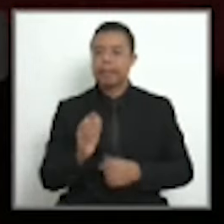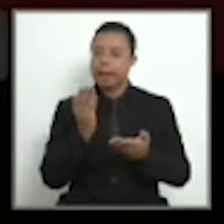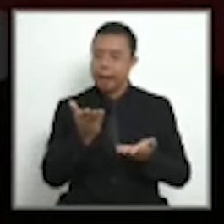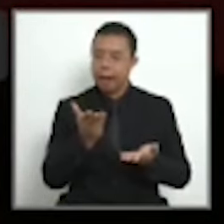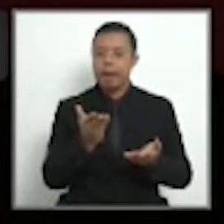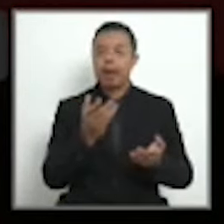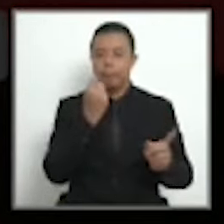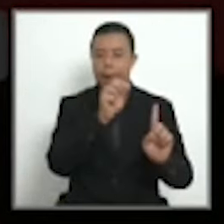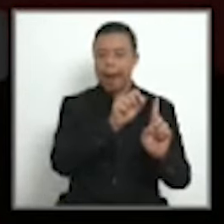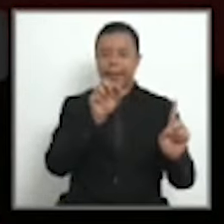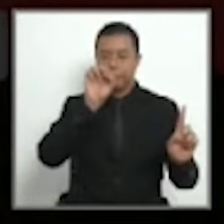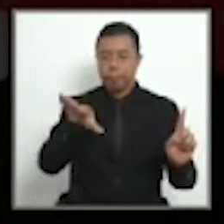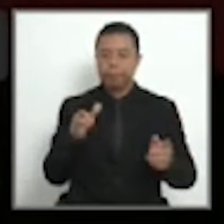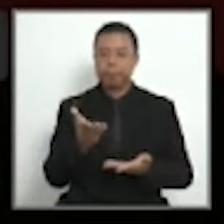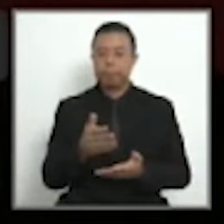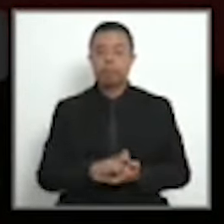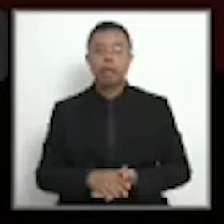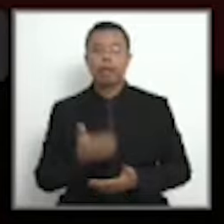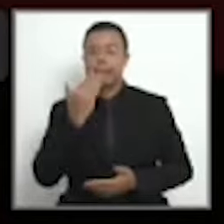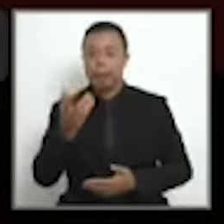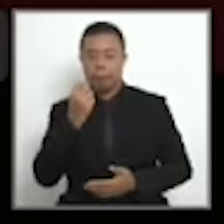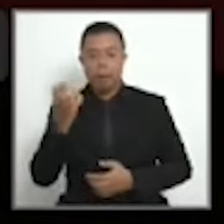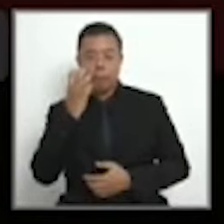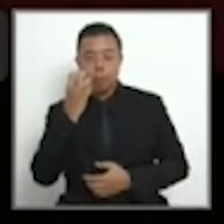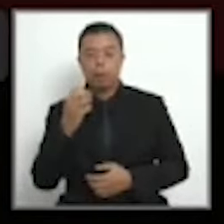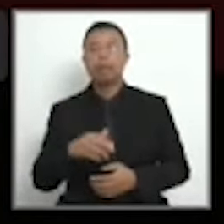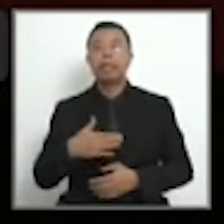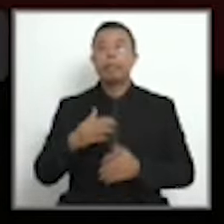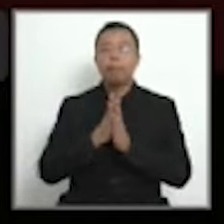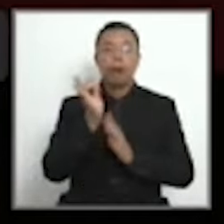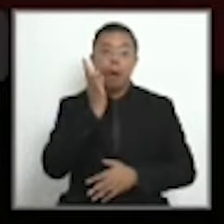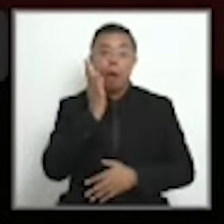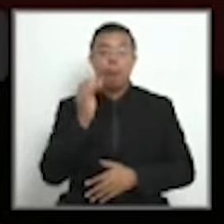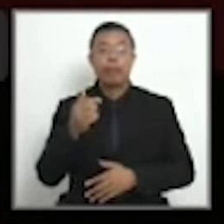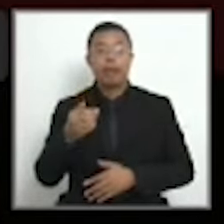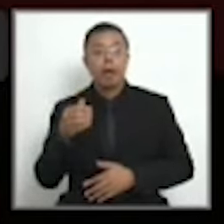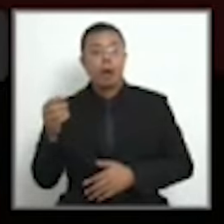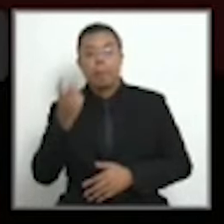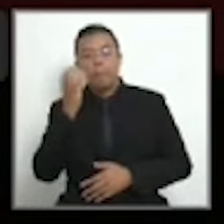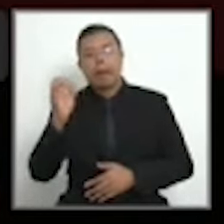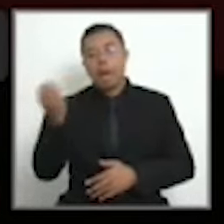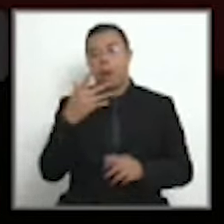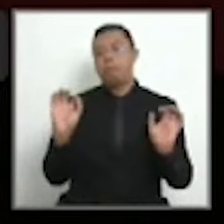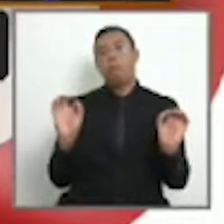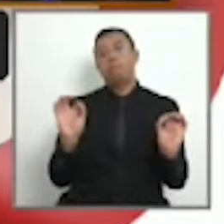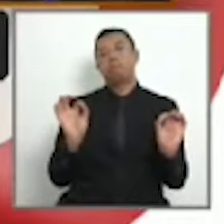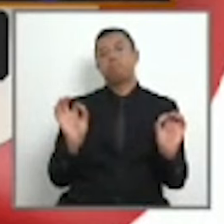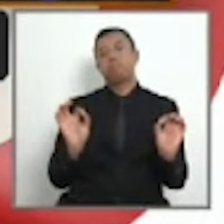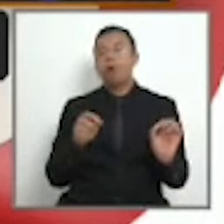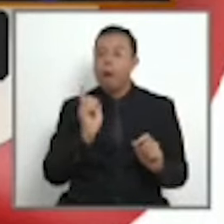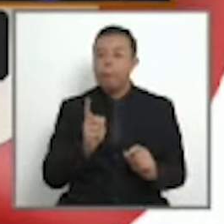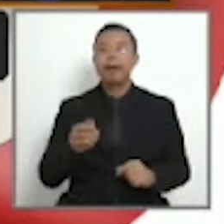Sil dimulai Dar Terima kasih Pak prabo tap Mohon maaf Pak nampaknya Bapak belum menjawab pertanyaan kami karena